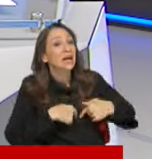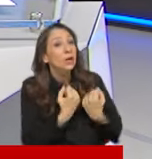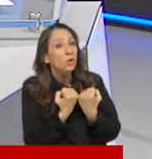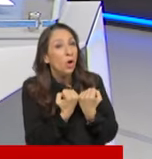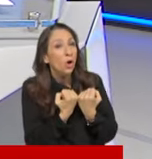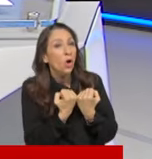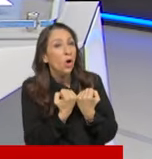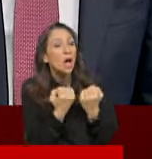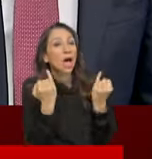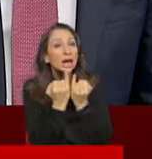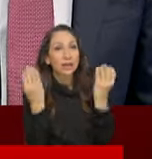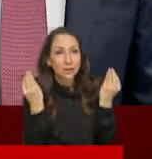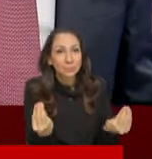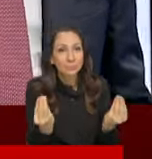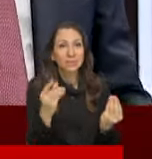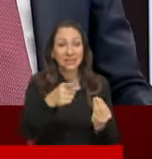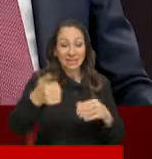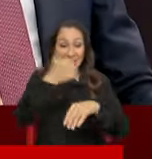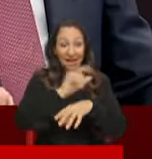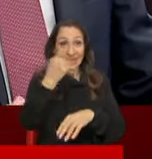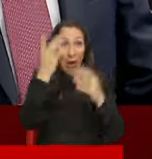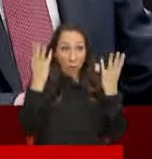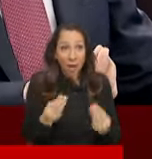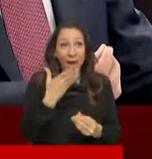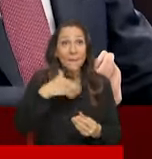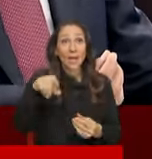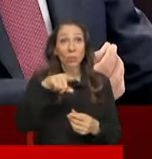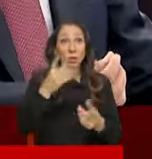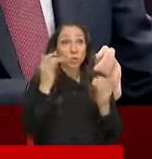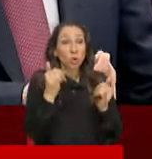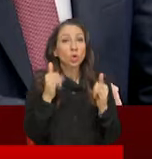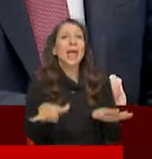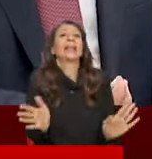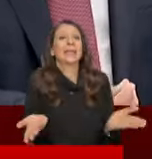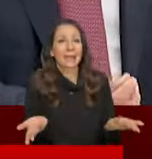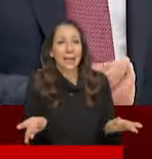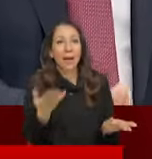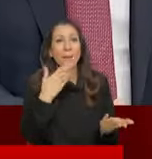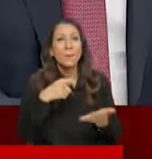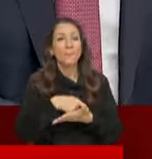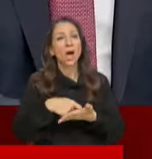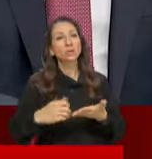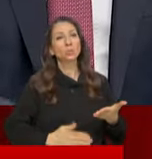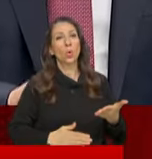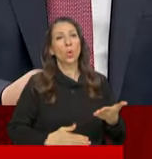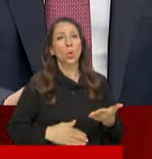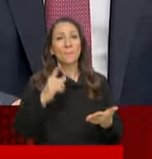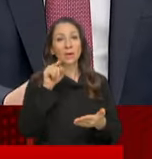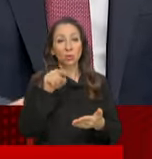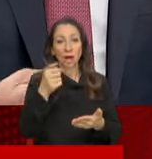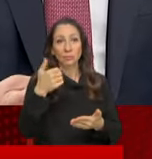kırıyorlar Kardeşim siz iktidar olduğunuzda emekli bu kadar kötü durumda değildi emeklilerin maaşı